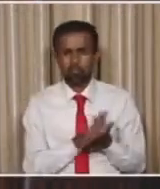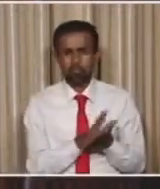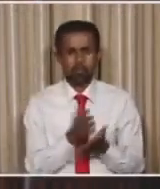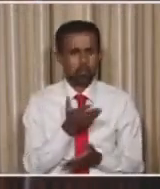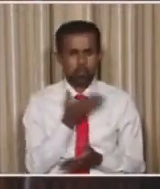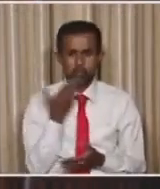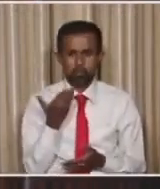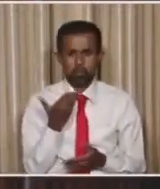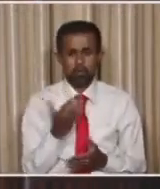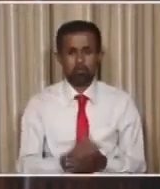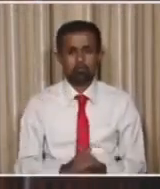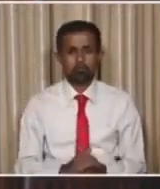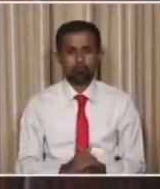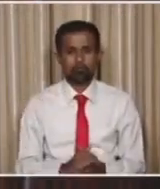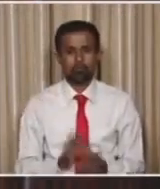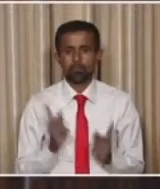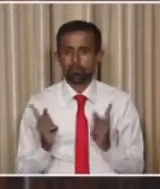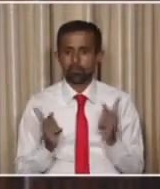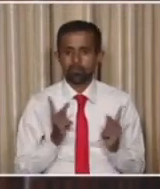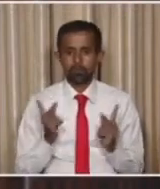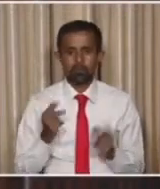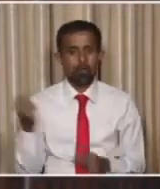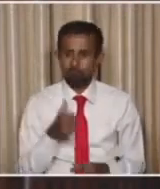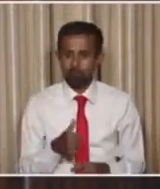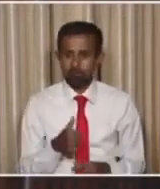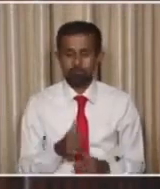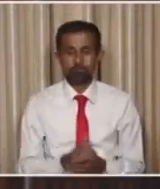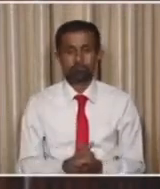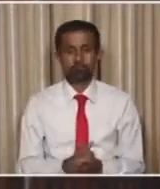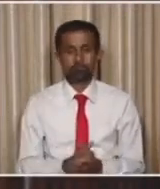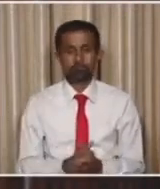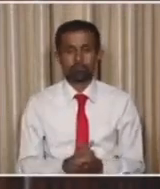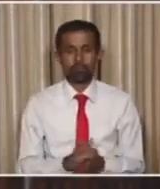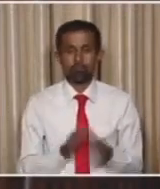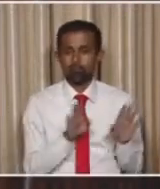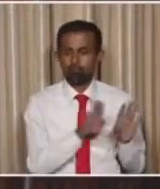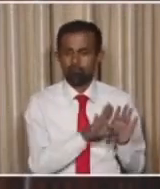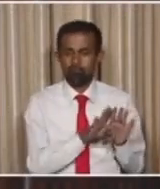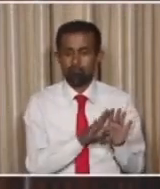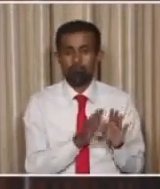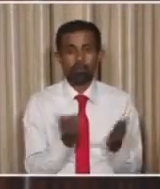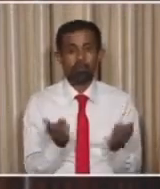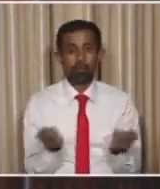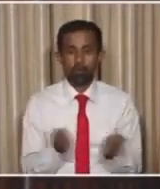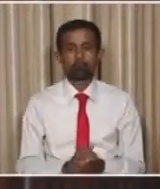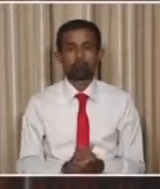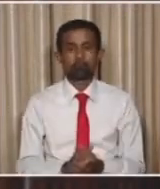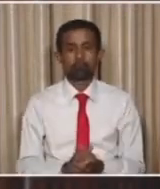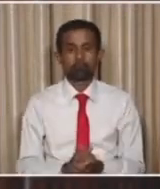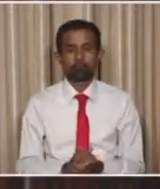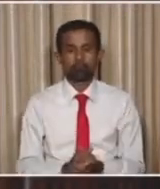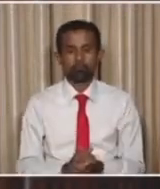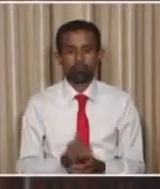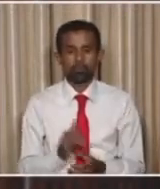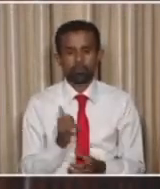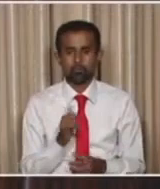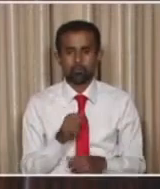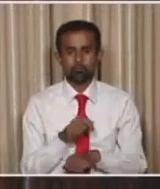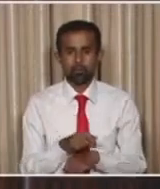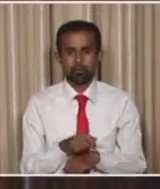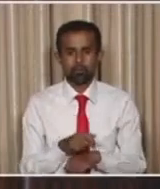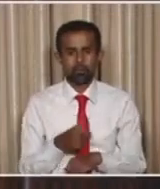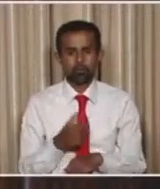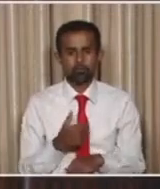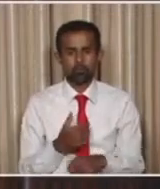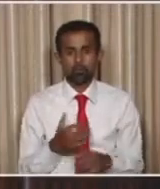සමහර කාරණා තියෙනවා. සංචාරකයෝ ලංකාවට එනවා. අර වහලා තිබුණු කඩසාප්පු ඇරිලා තියෙනවා. සමහර වෙලාවකට අපිට ඕන